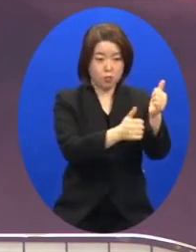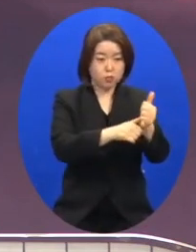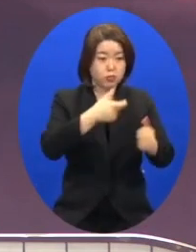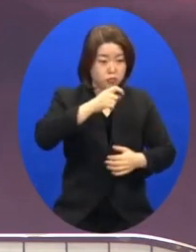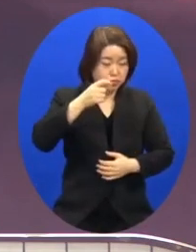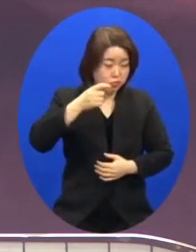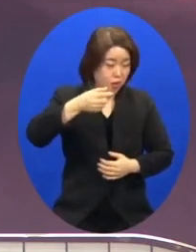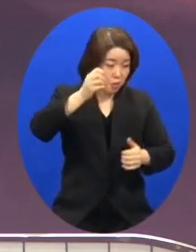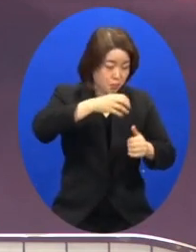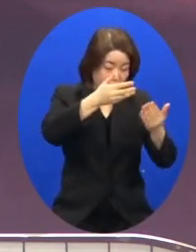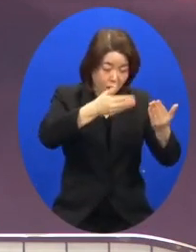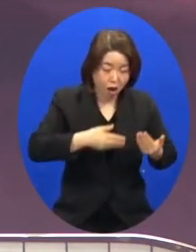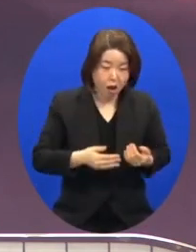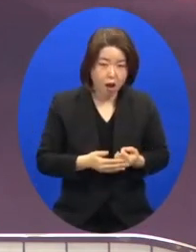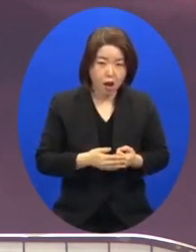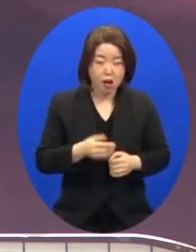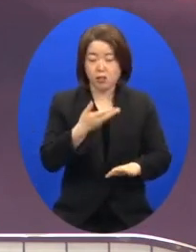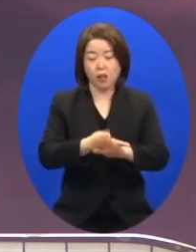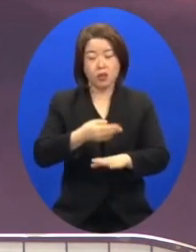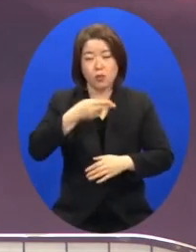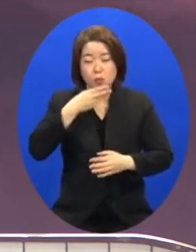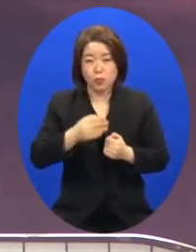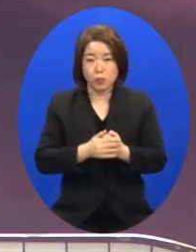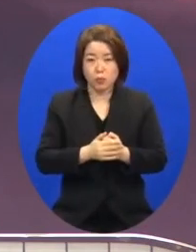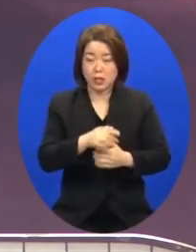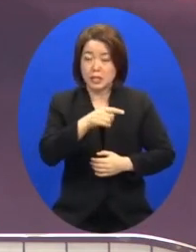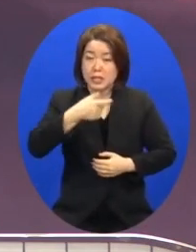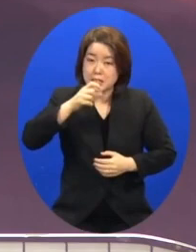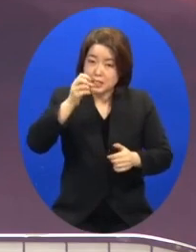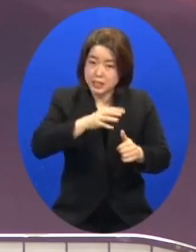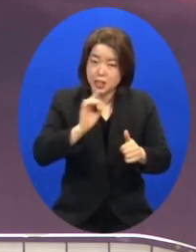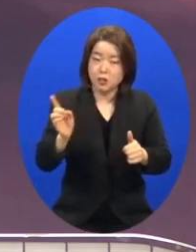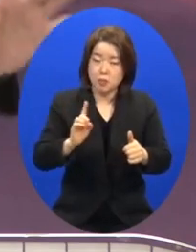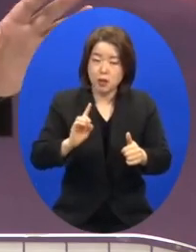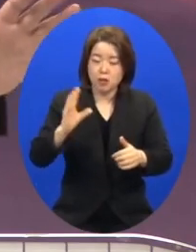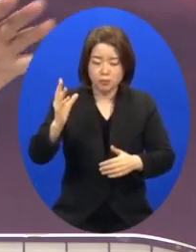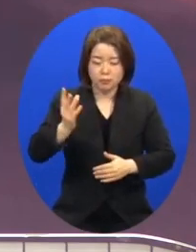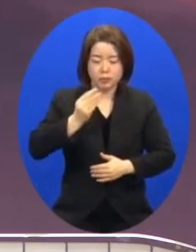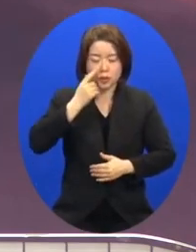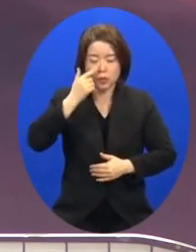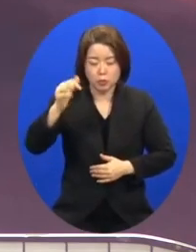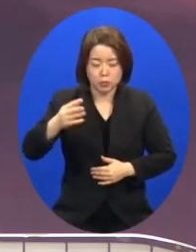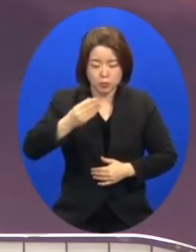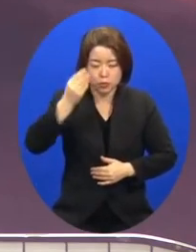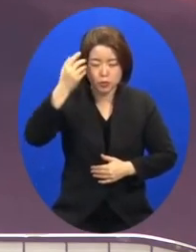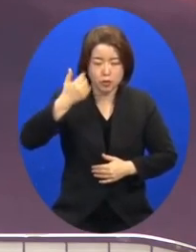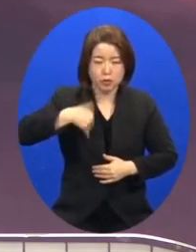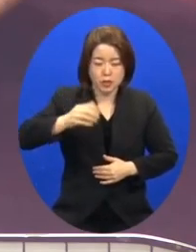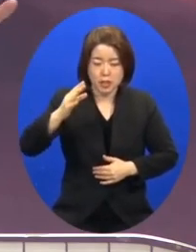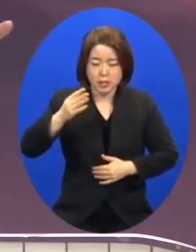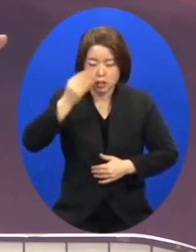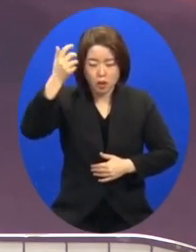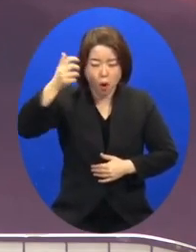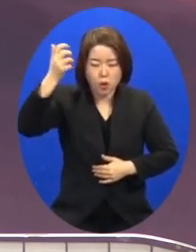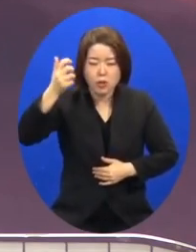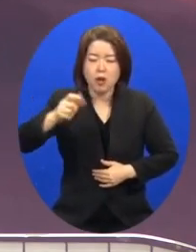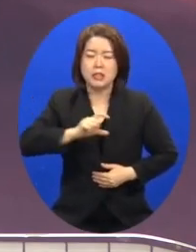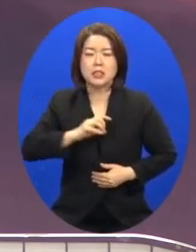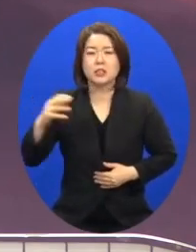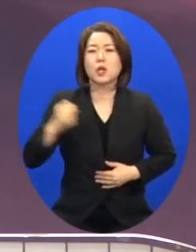재는 성부와 성자와 성령의 이름으로 세례를 받는 거예요 똑같아요 누가 세례를 주는 아무 상관이